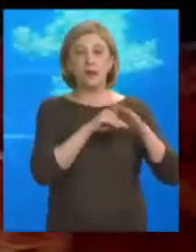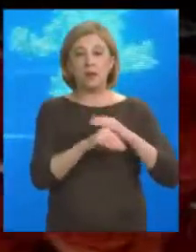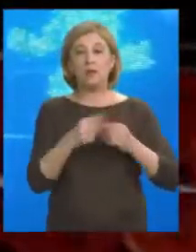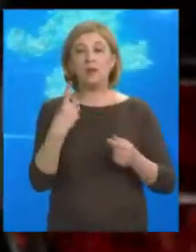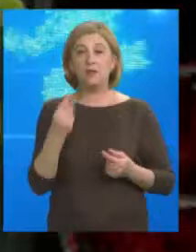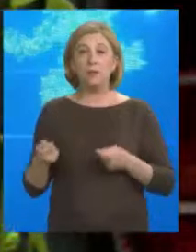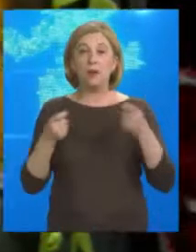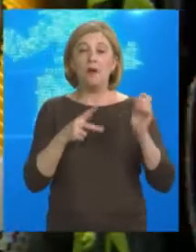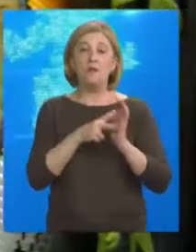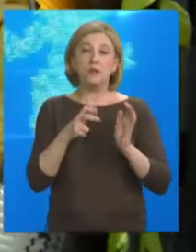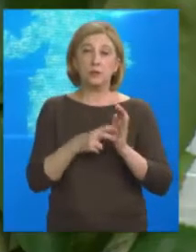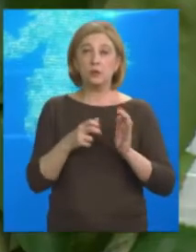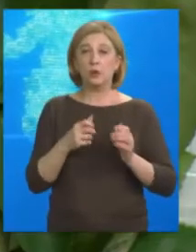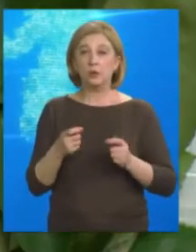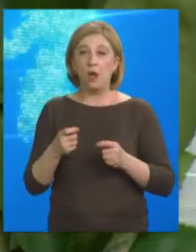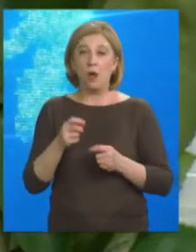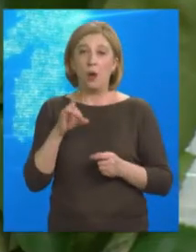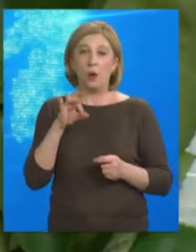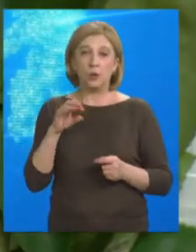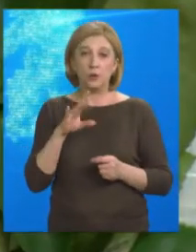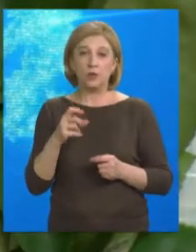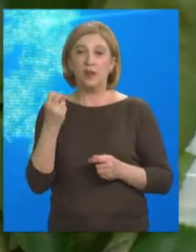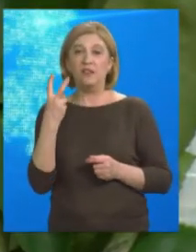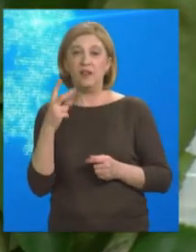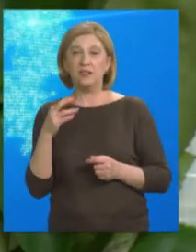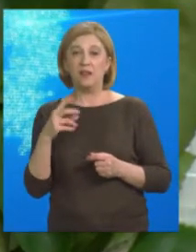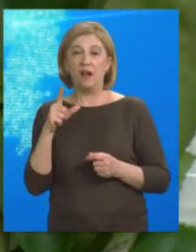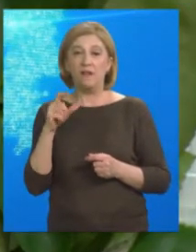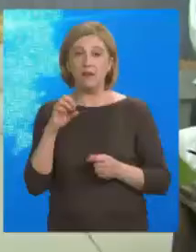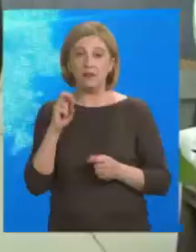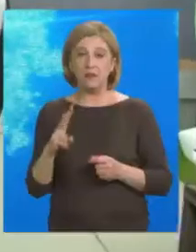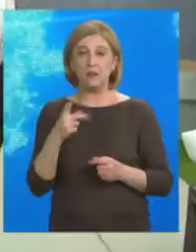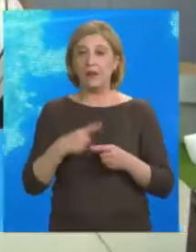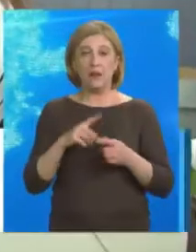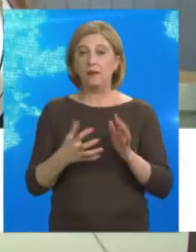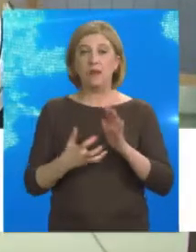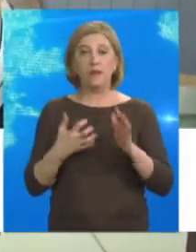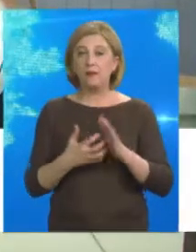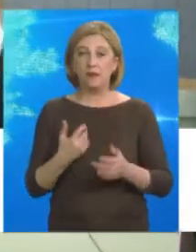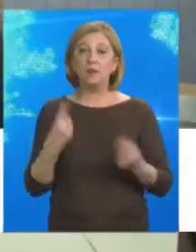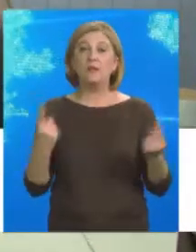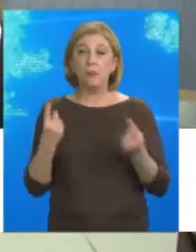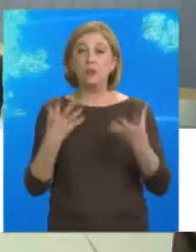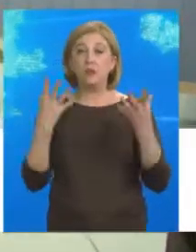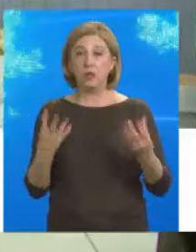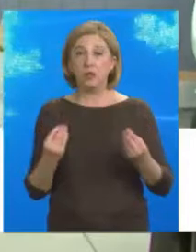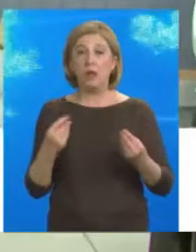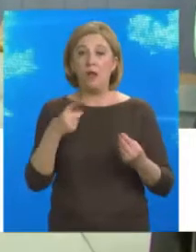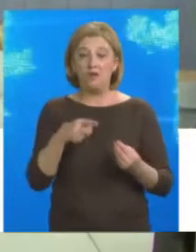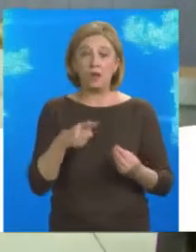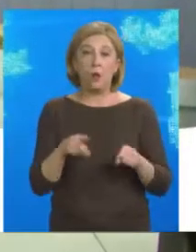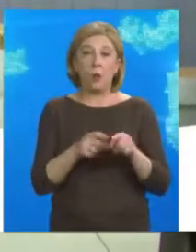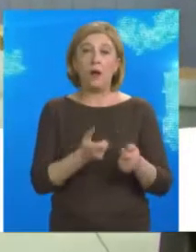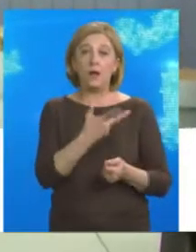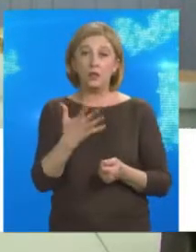поступает около 800 эквадорских роз и 200 гвоздик. И этого не хватает. В обычные дни это количество у